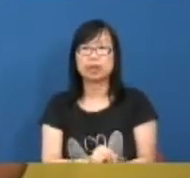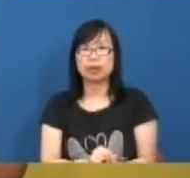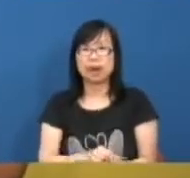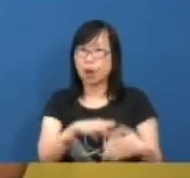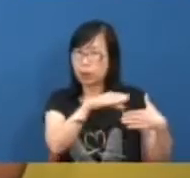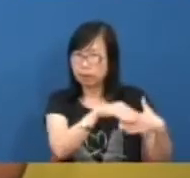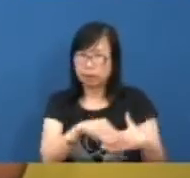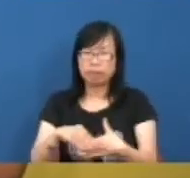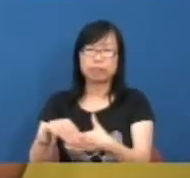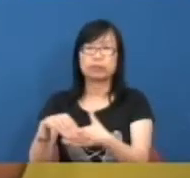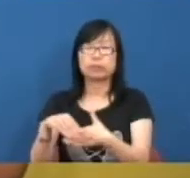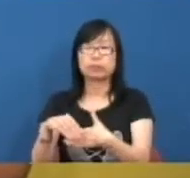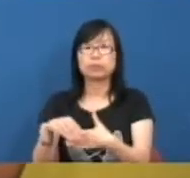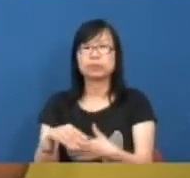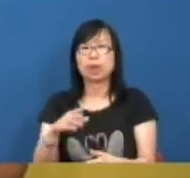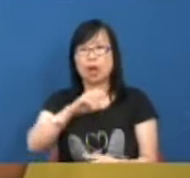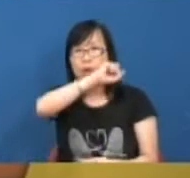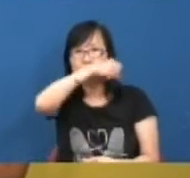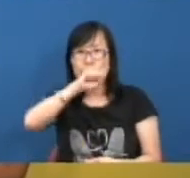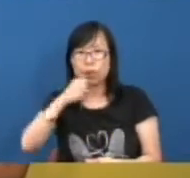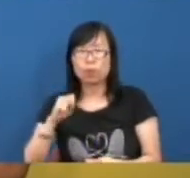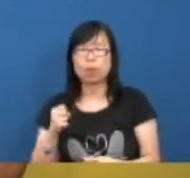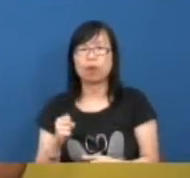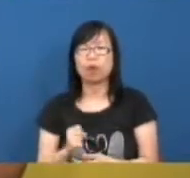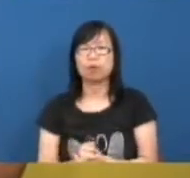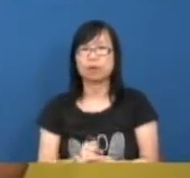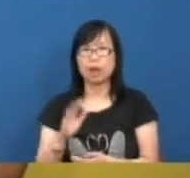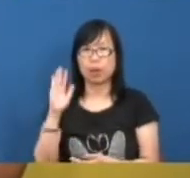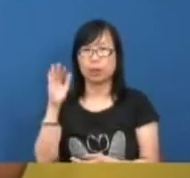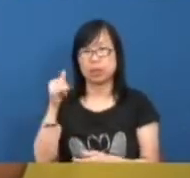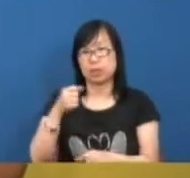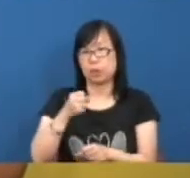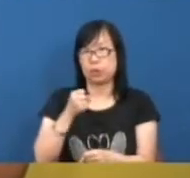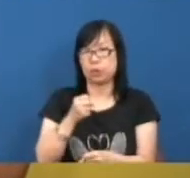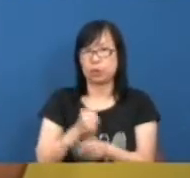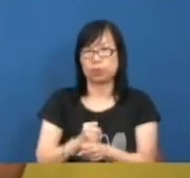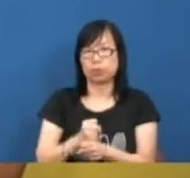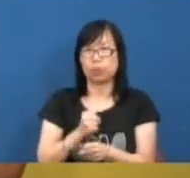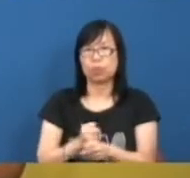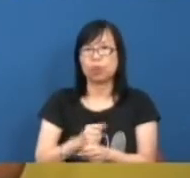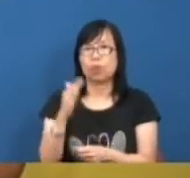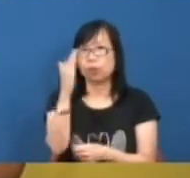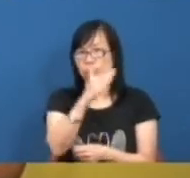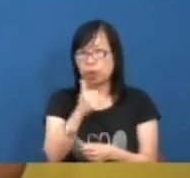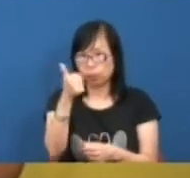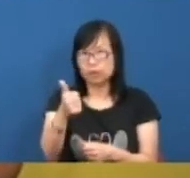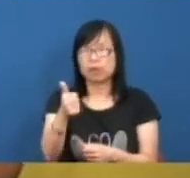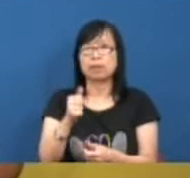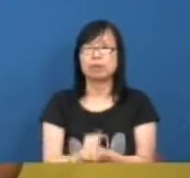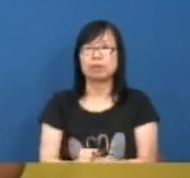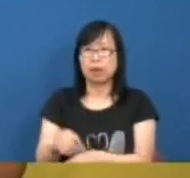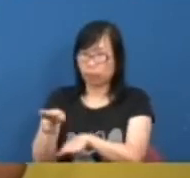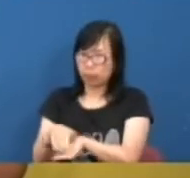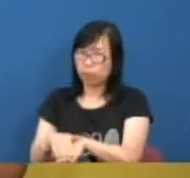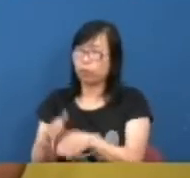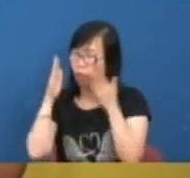動到成個台灣咧，亦都。咁樣去行咗一個比較完善嘅一個廚餘啊回收嘅方